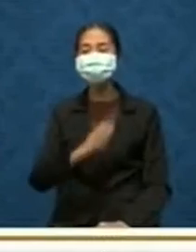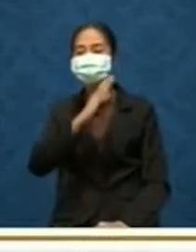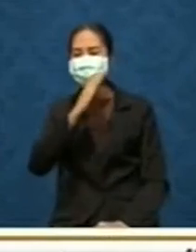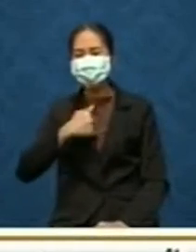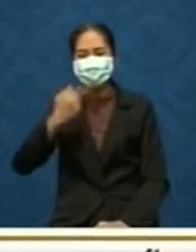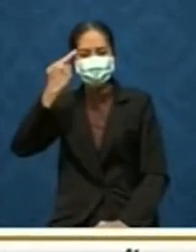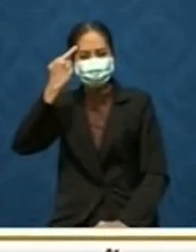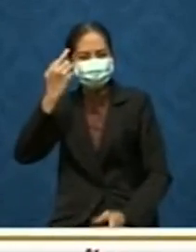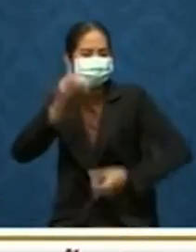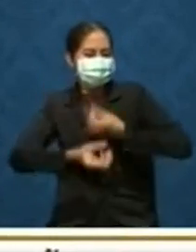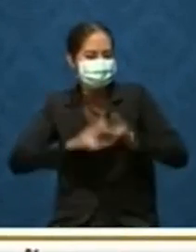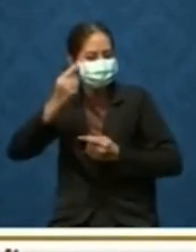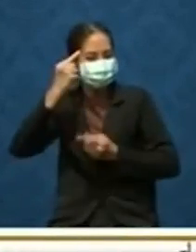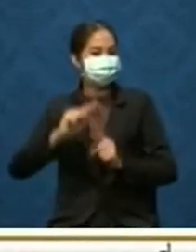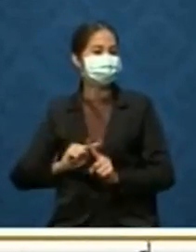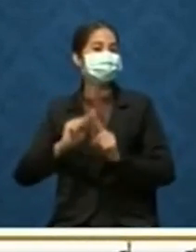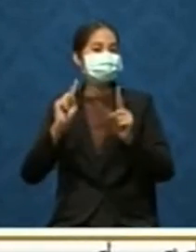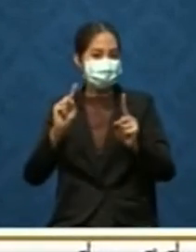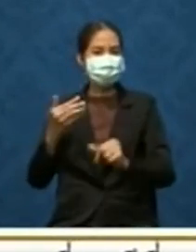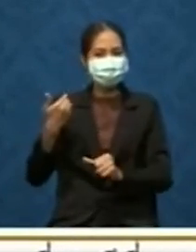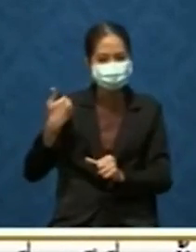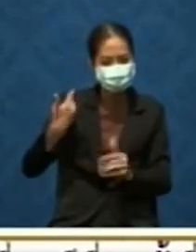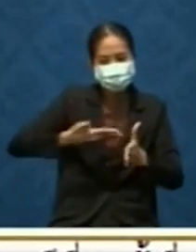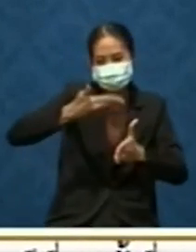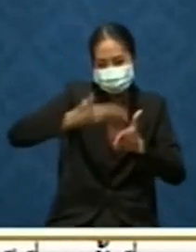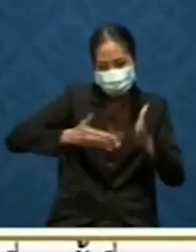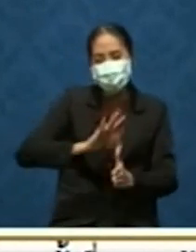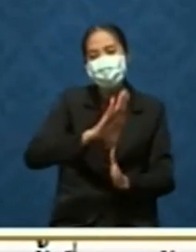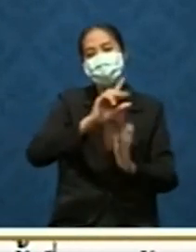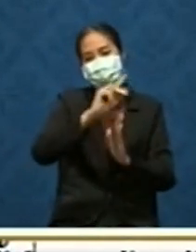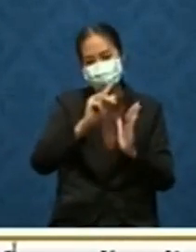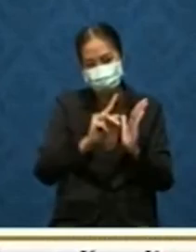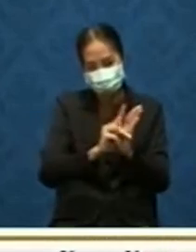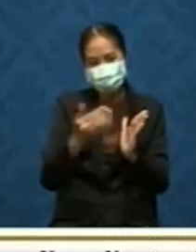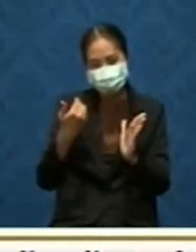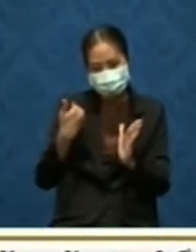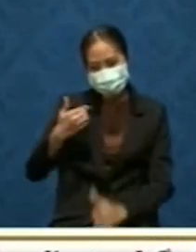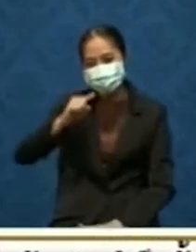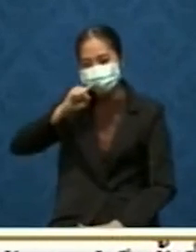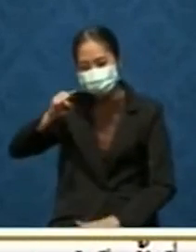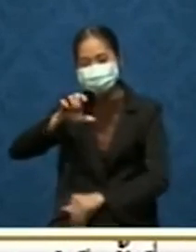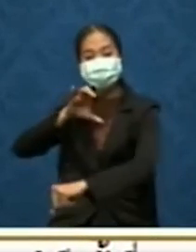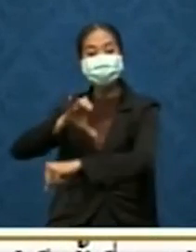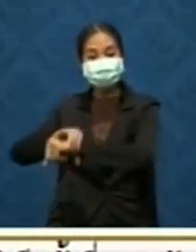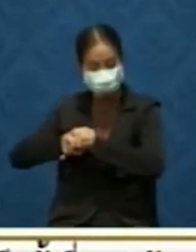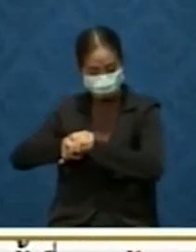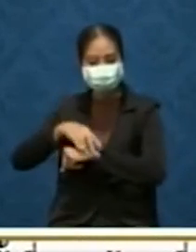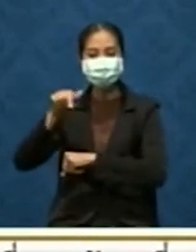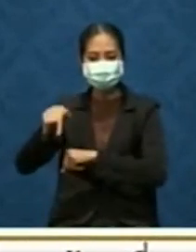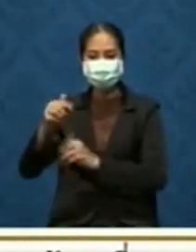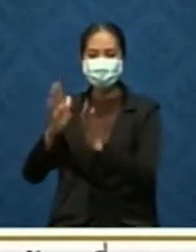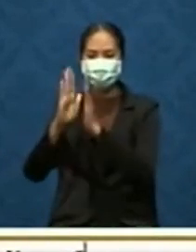ความคิดเห็นและการแสดงออกนั้นอาจมีข้อจำกัดในทางกฎหมายอันนำมาสู่การดำเนินคดีและผู้แสดงความคิดเห็น